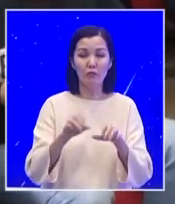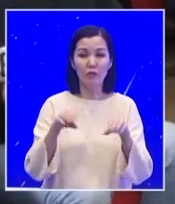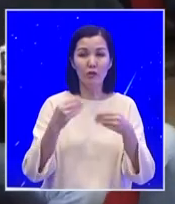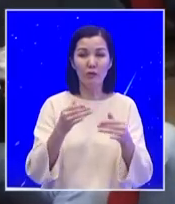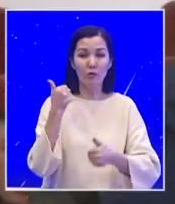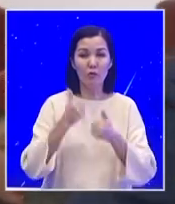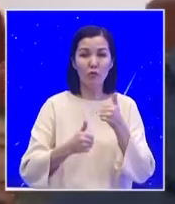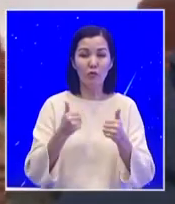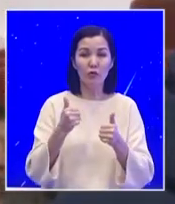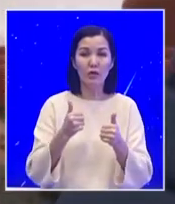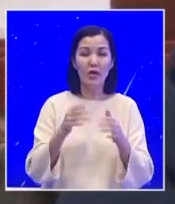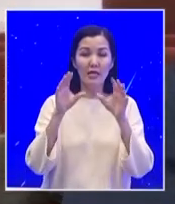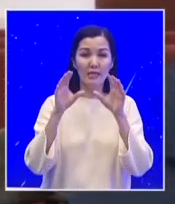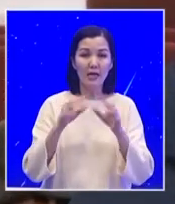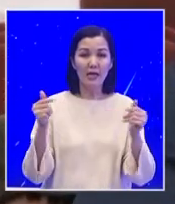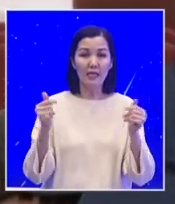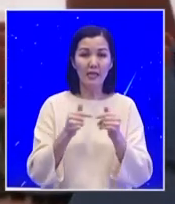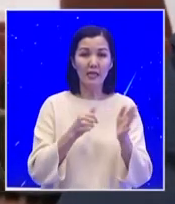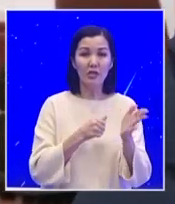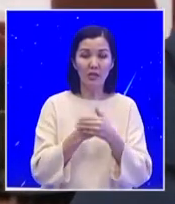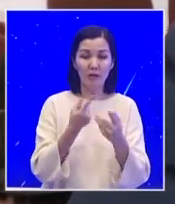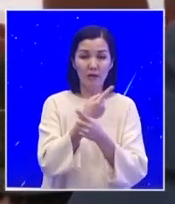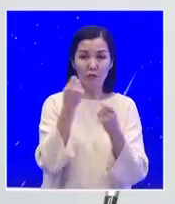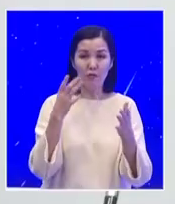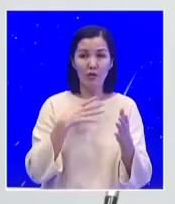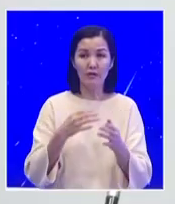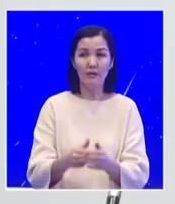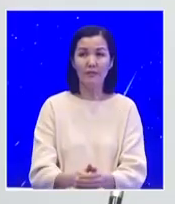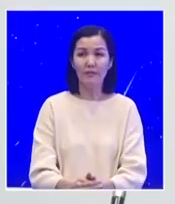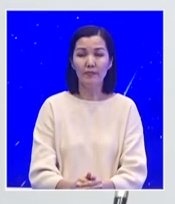конкурс қолданыстағы заңға сай жабық өткен мәлімдеді.